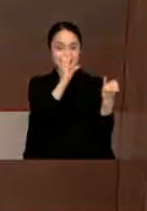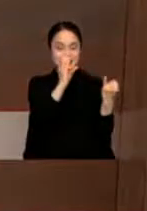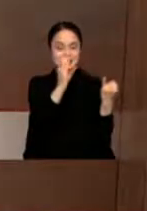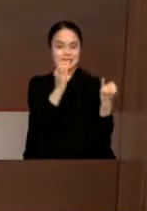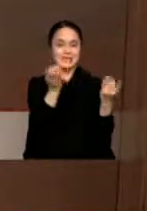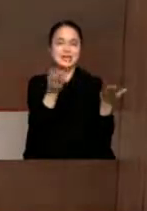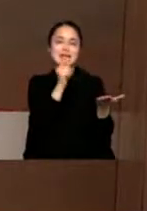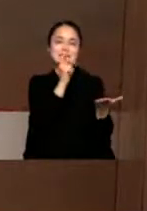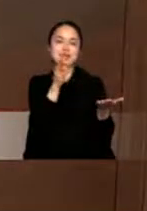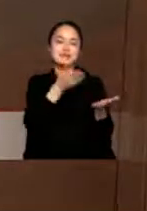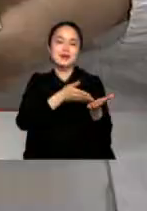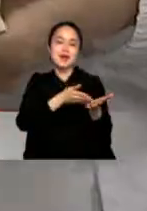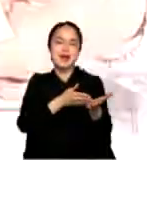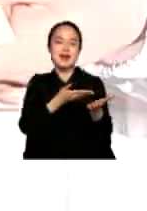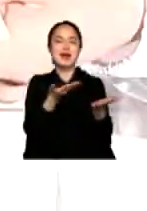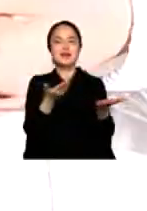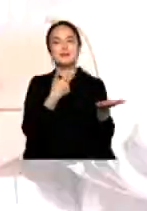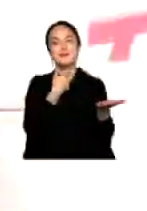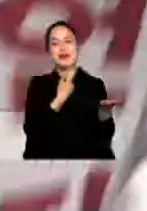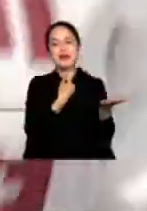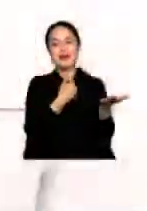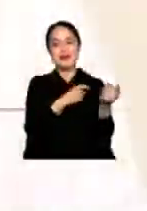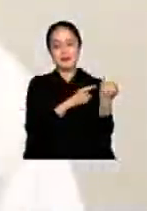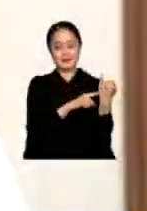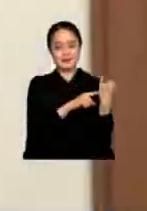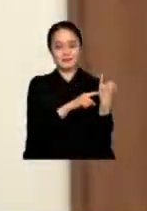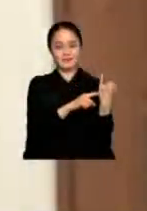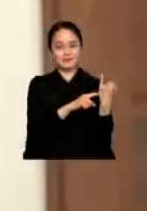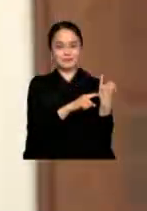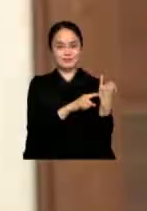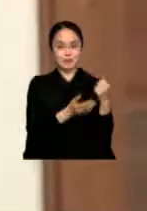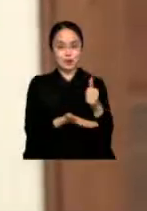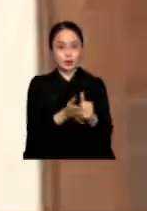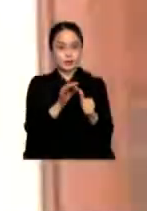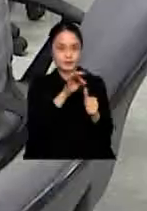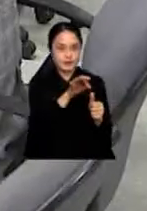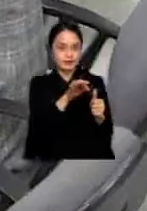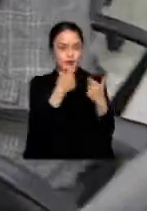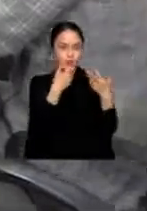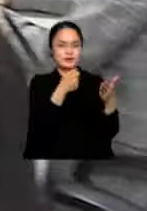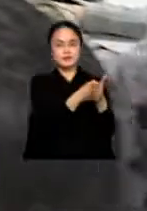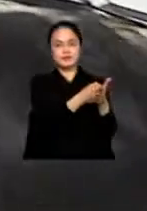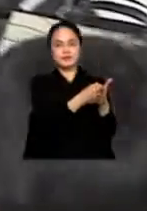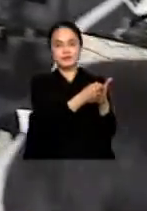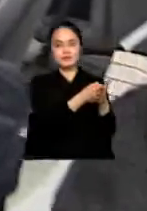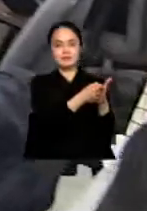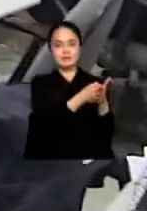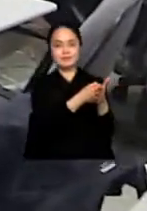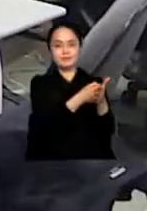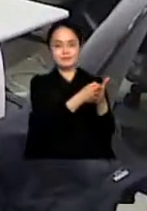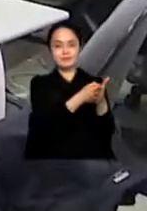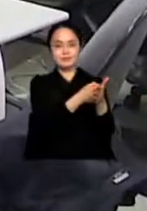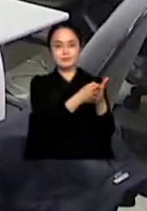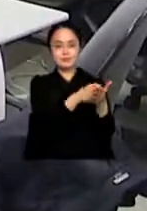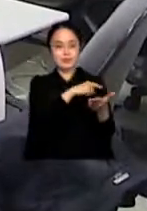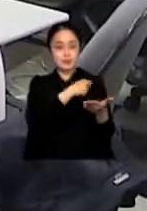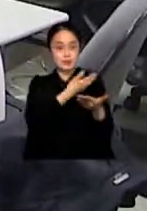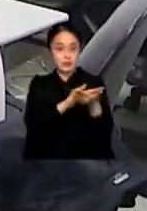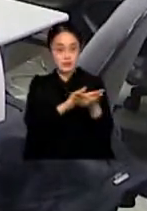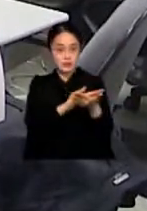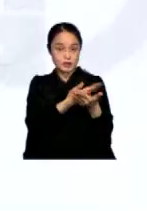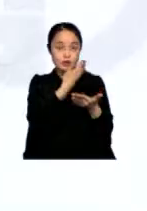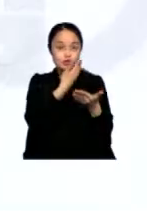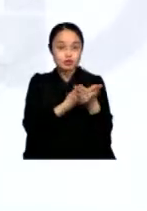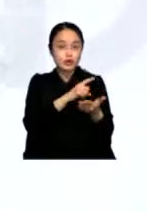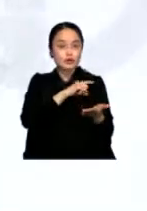자유한국당에 입당한 배 예비후보는 당사를 찾아 공천 신청을 마쳤습니다. 배 예비후보는 재건축 규제와 재산권 침해를 막아내고